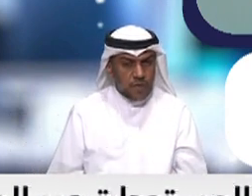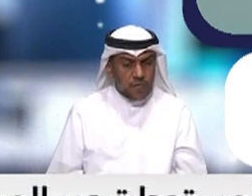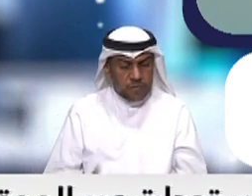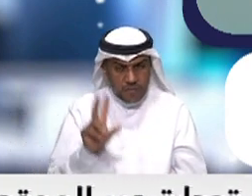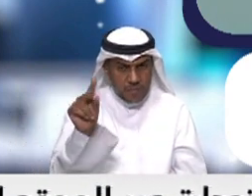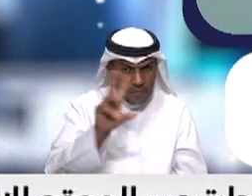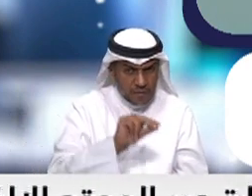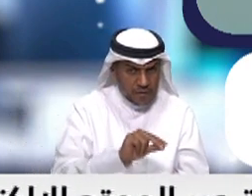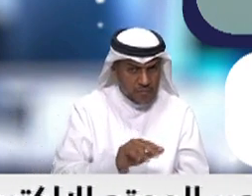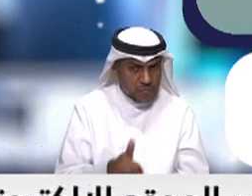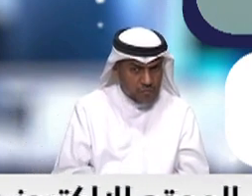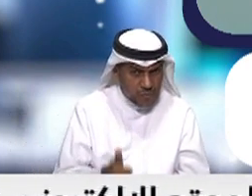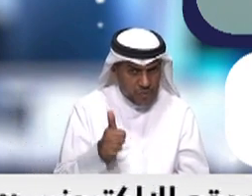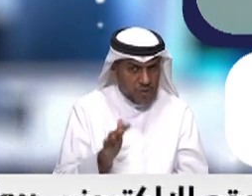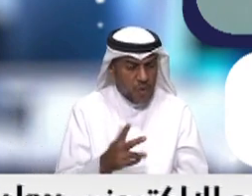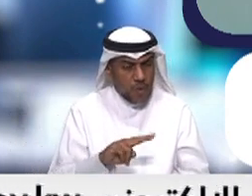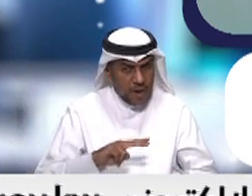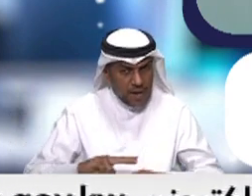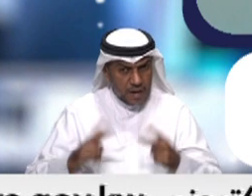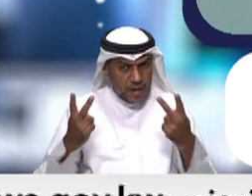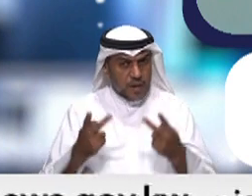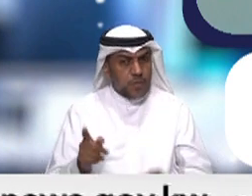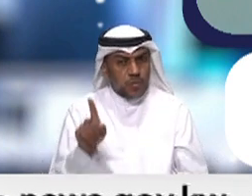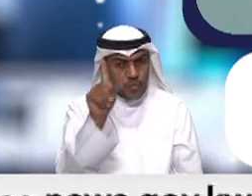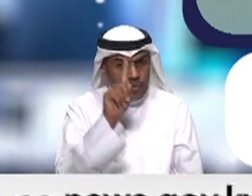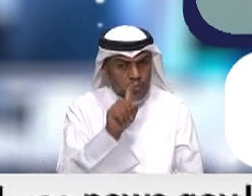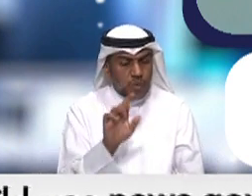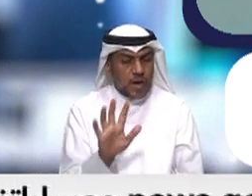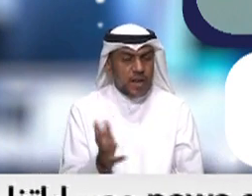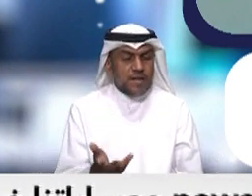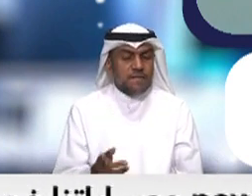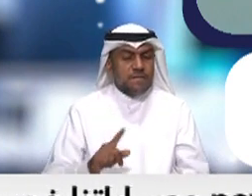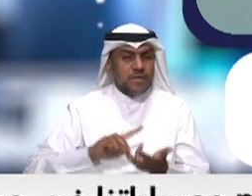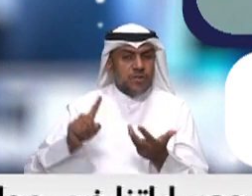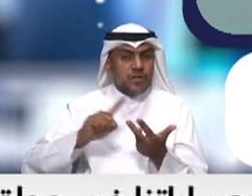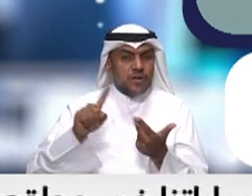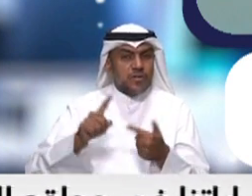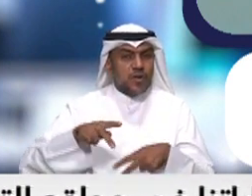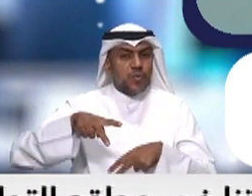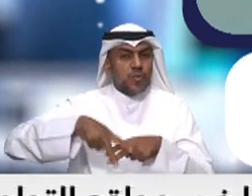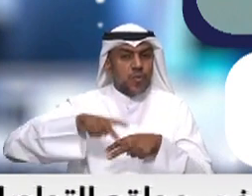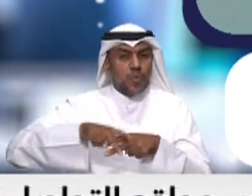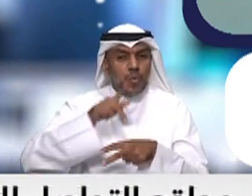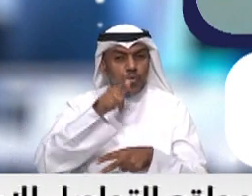تغير أو تغير أيضا حتى توجه هذه الشروط الإسرائيلية إلى الآن؟